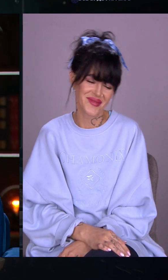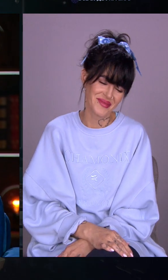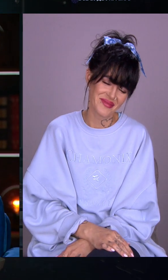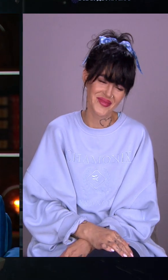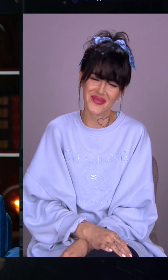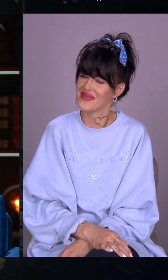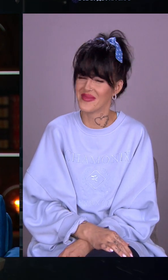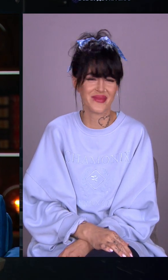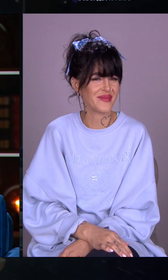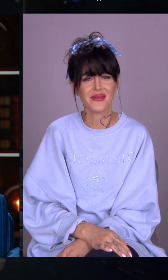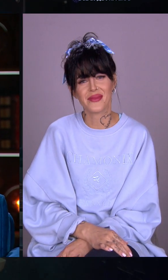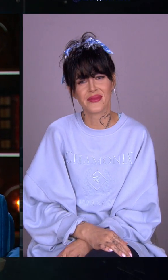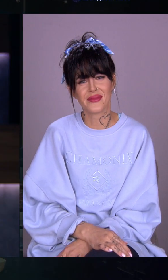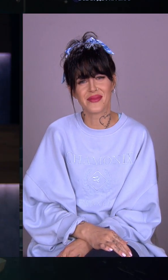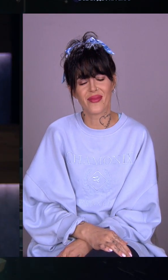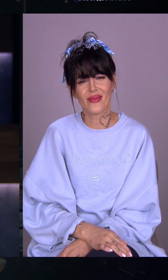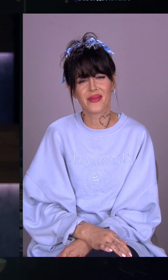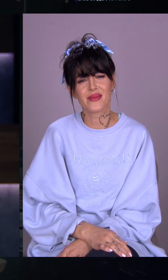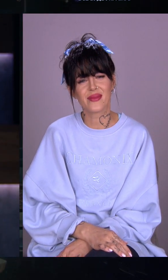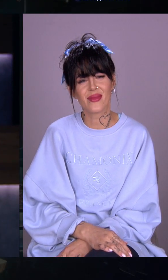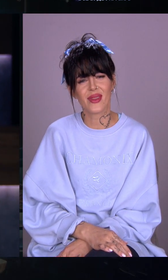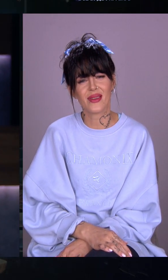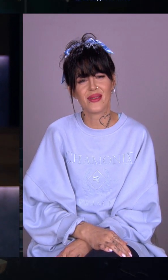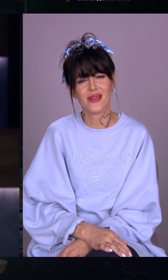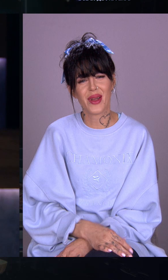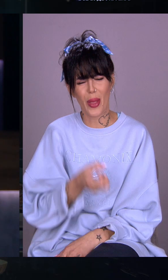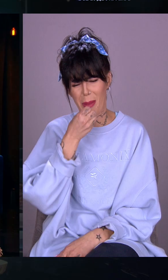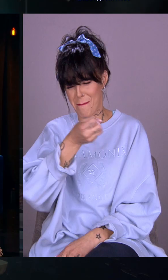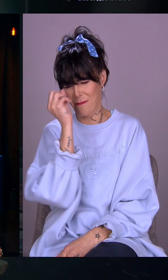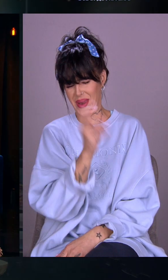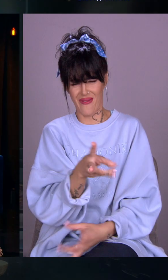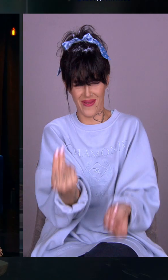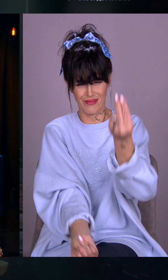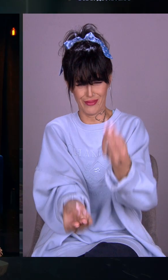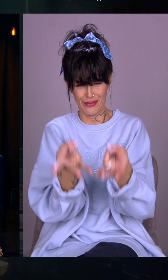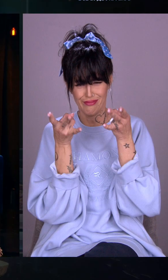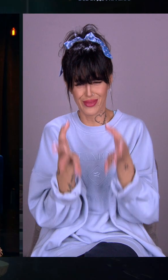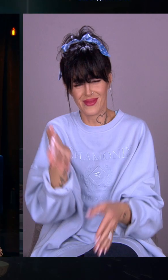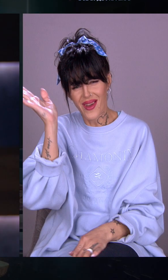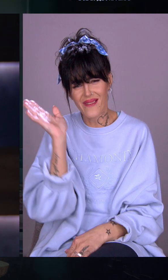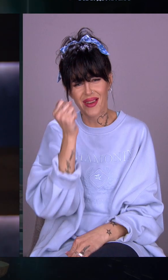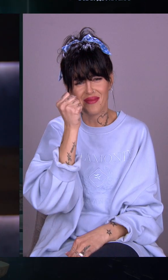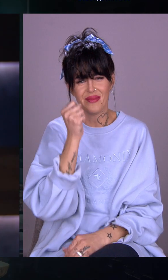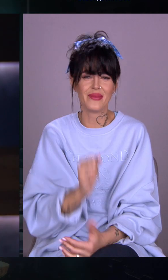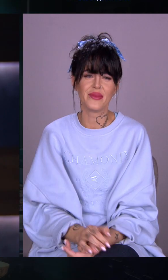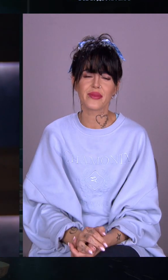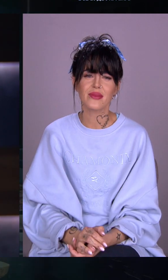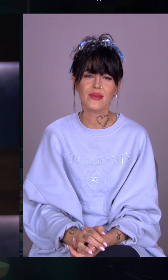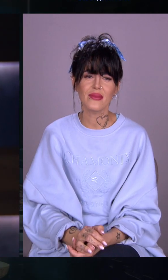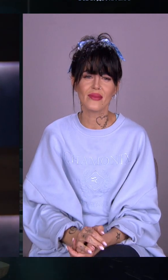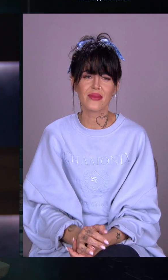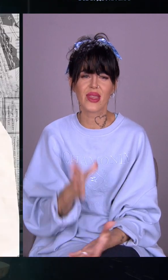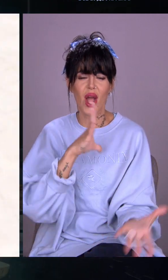Так, Юр, там щось мова йшла про гру. Я не знаю, мені кажеться, всім вже плівати на цю гру. Ми підготували для вас мовну гру